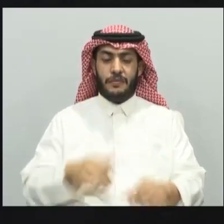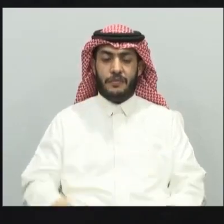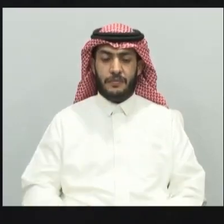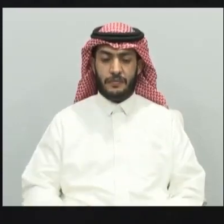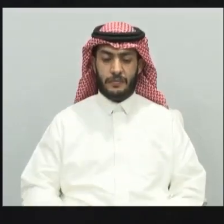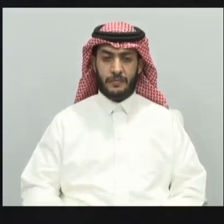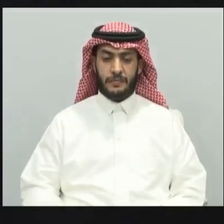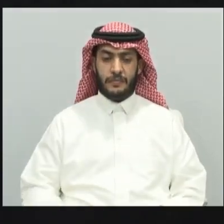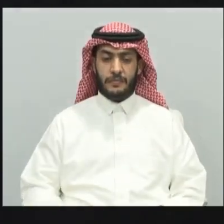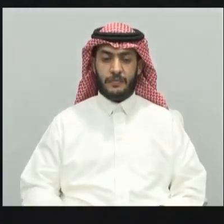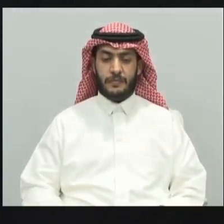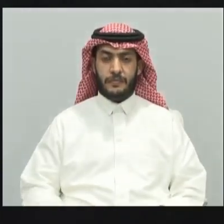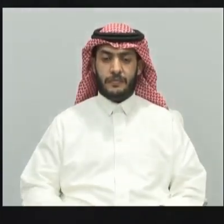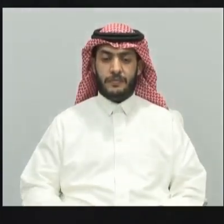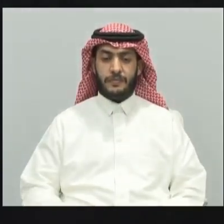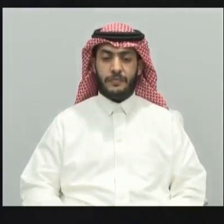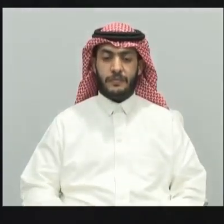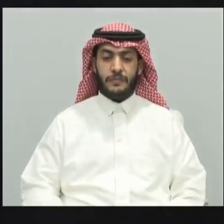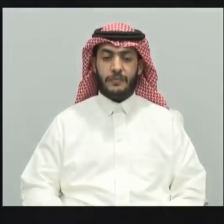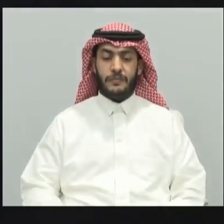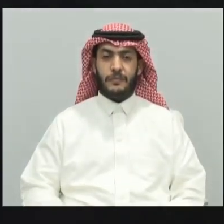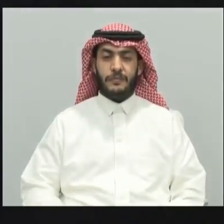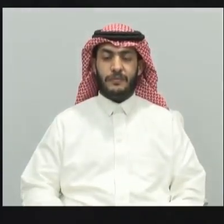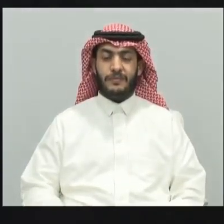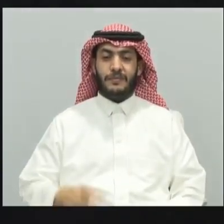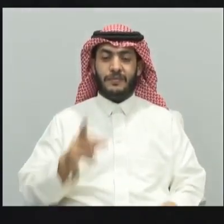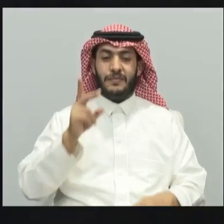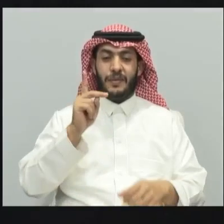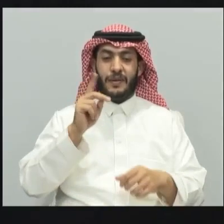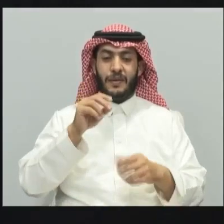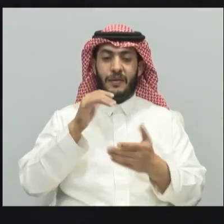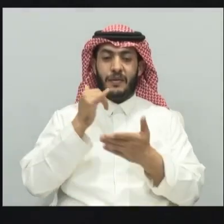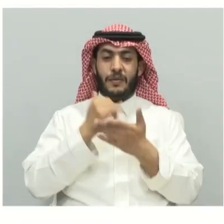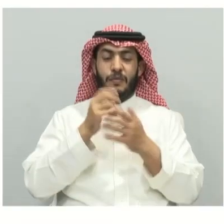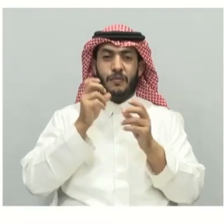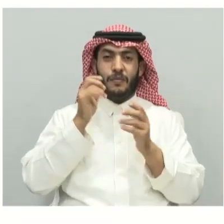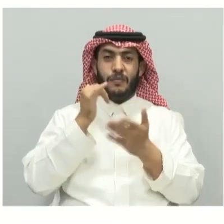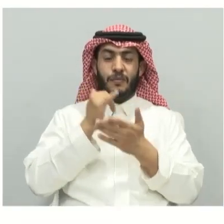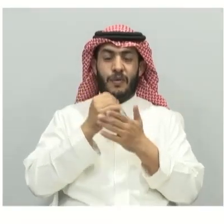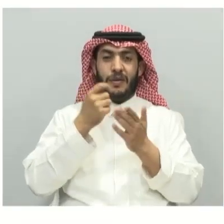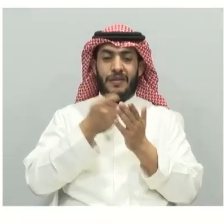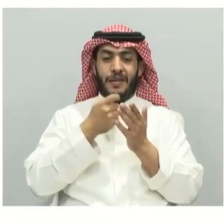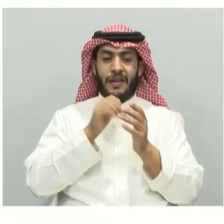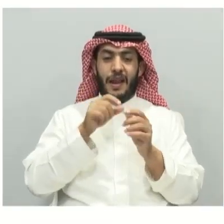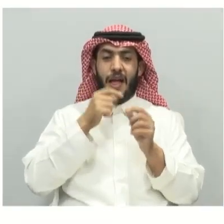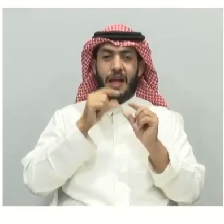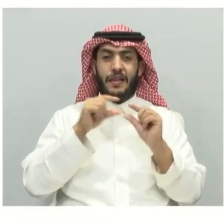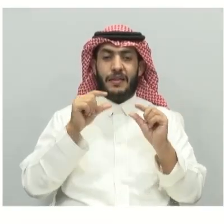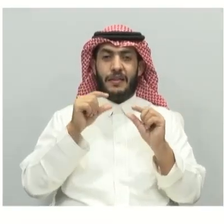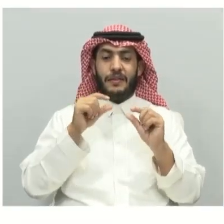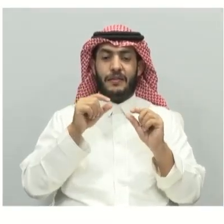وسلم ناتي بعد هذا ايها الطلاب والطالبات الى المؤلفات في الحديث الموضوع قام